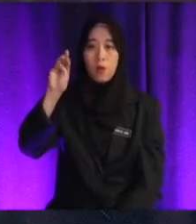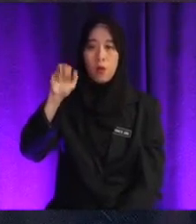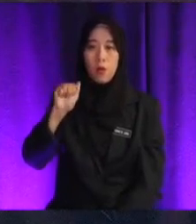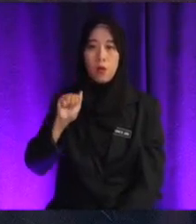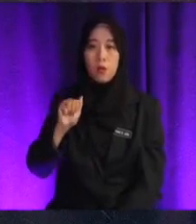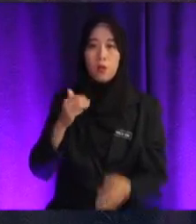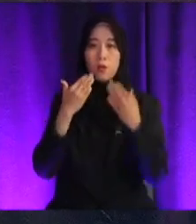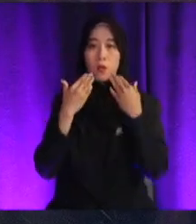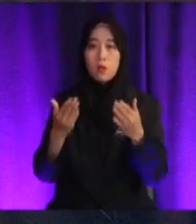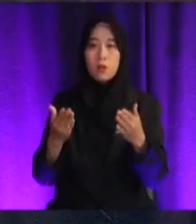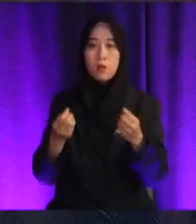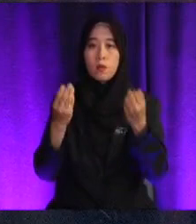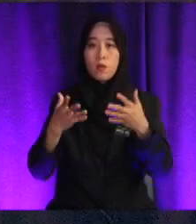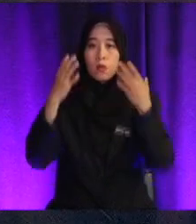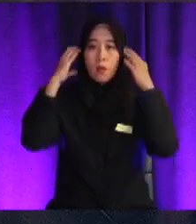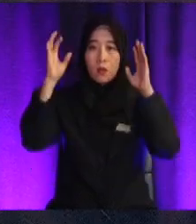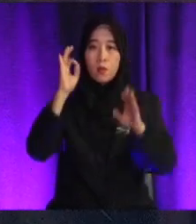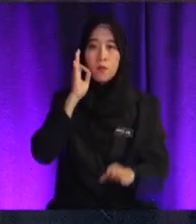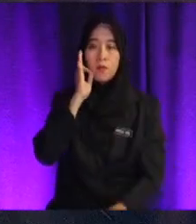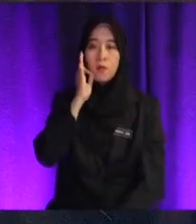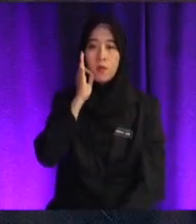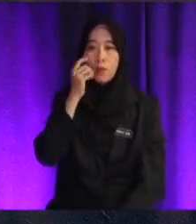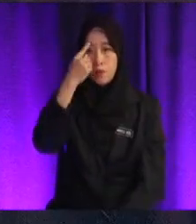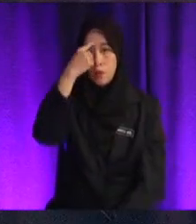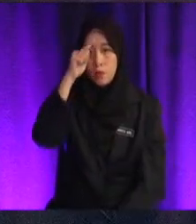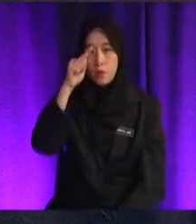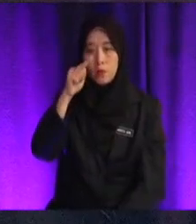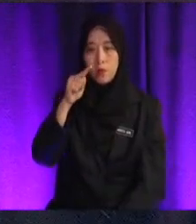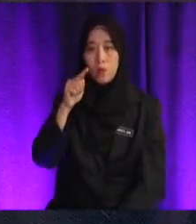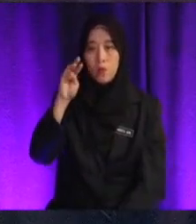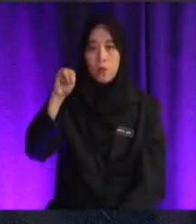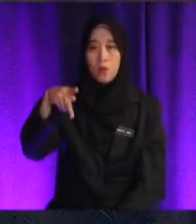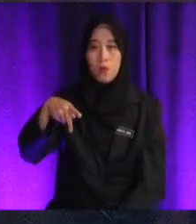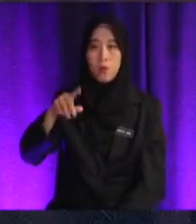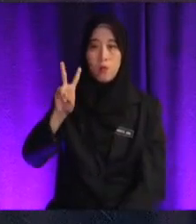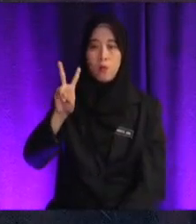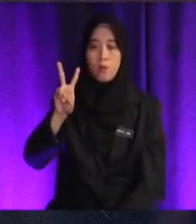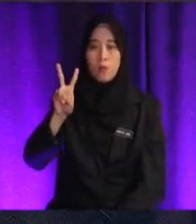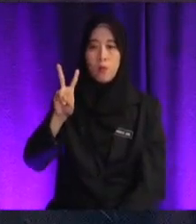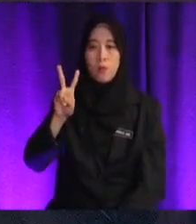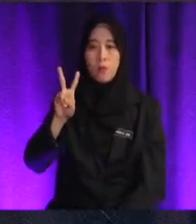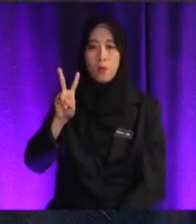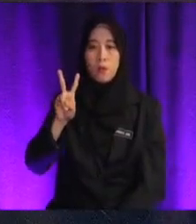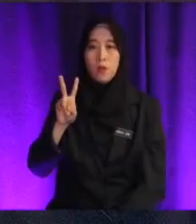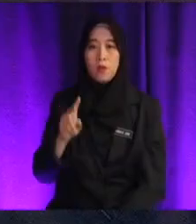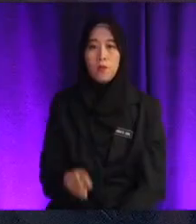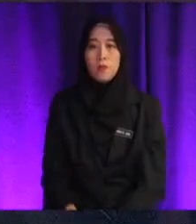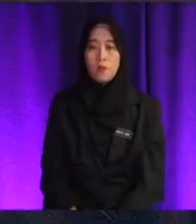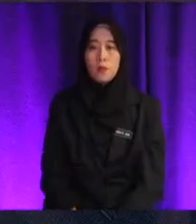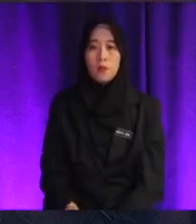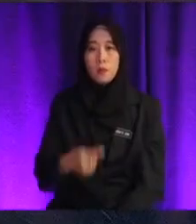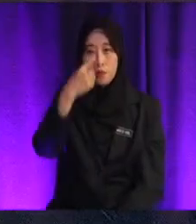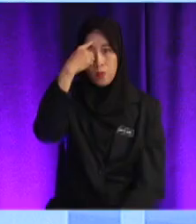Farida di atas perkongsian tersebut dalam mata pelajaran menservis peralatan penjukan dan penyamanan udara. Tak lupa juga kepada jurubahasa